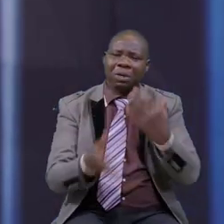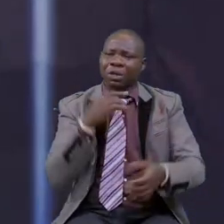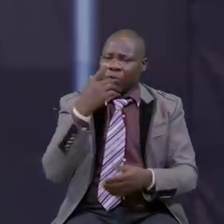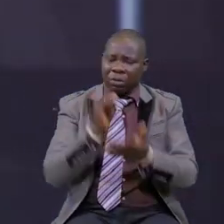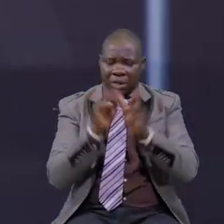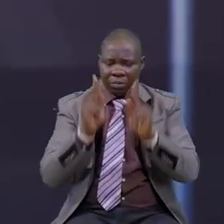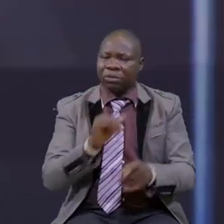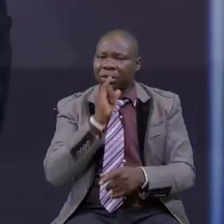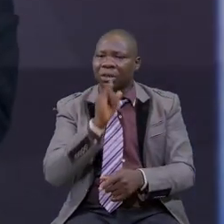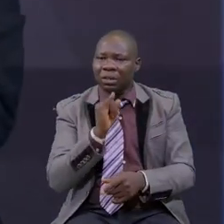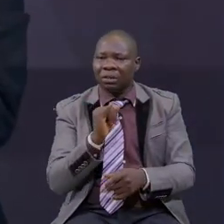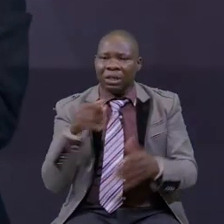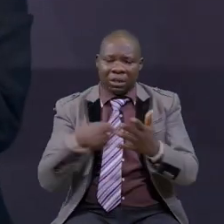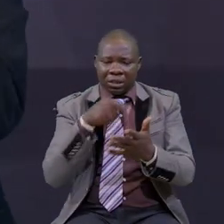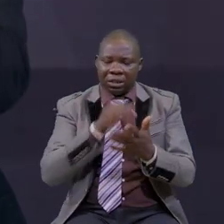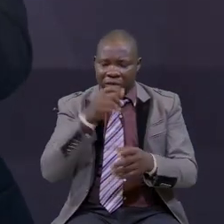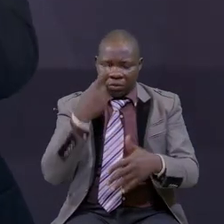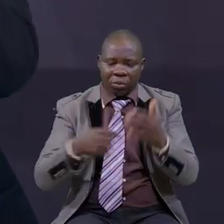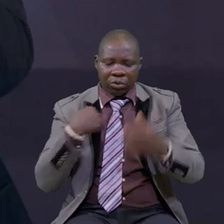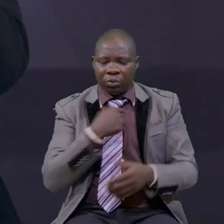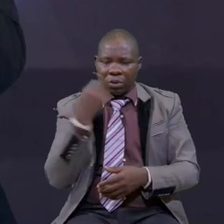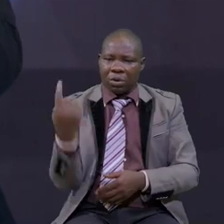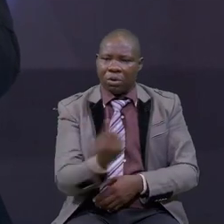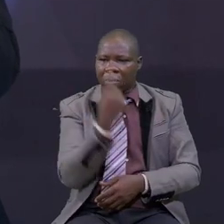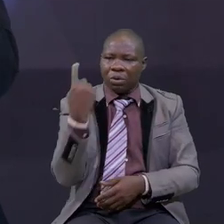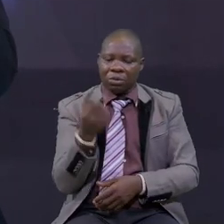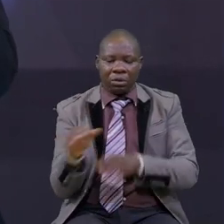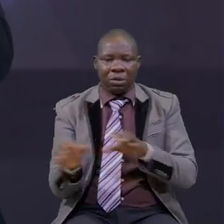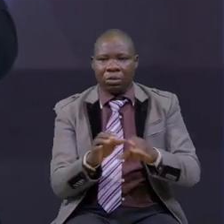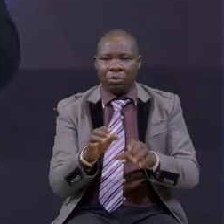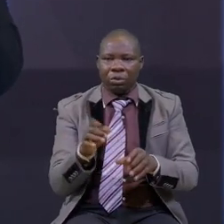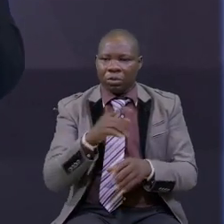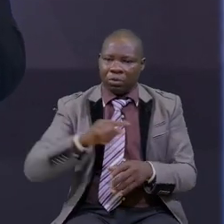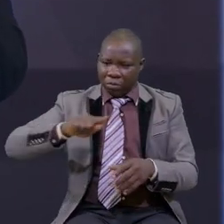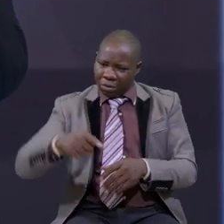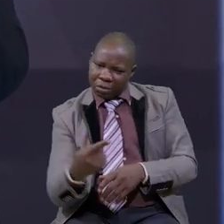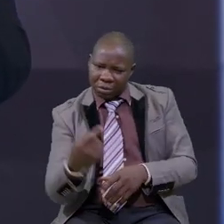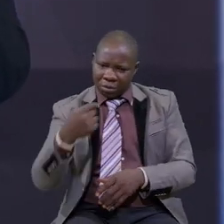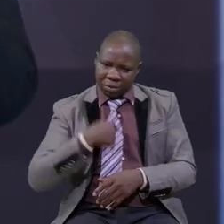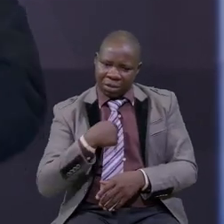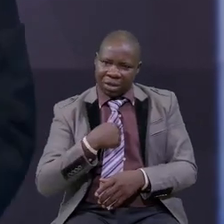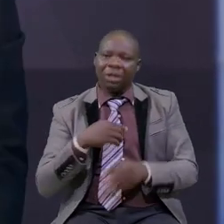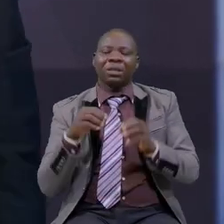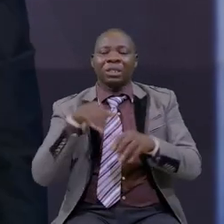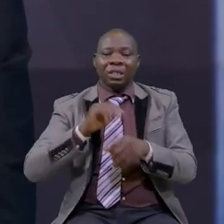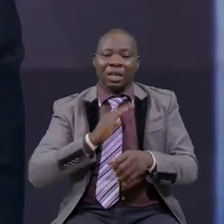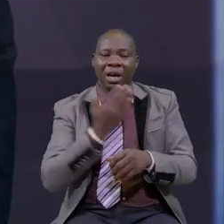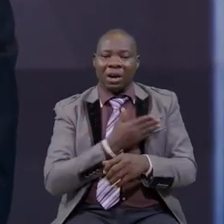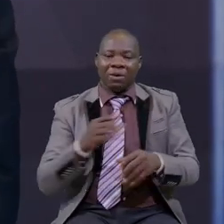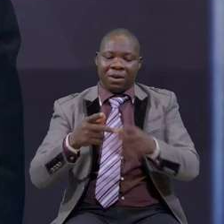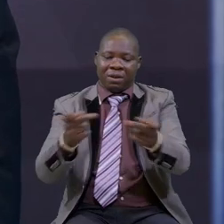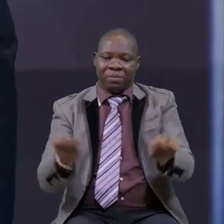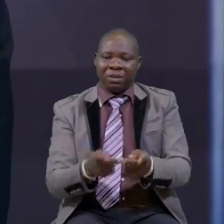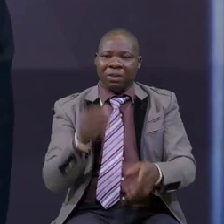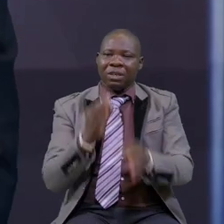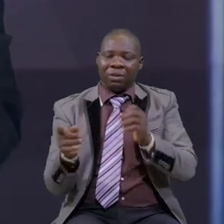peu importe la personne, voici ce que nous faisons toujours. Tu m'as insulté, d'accord, dans notre tribu. Quand